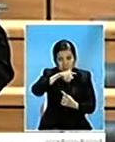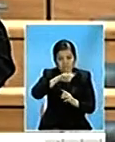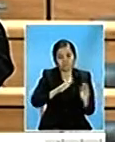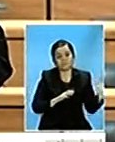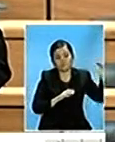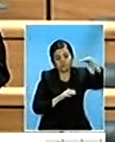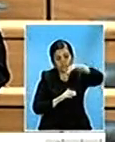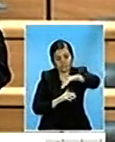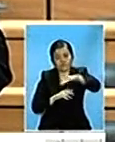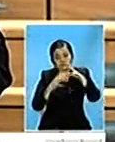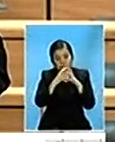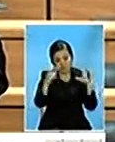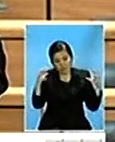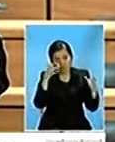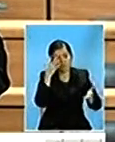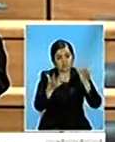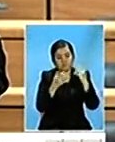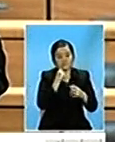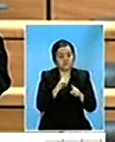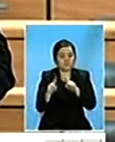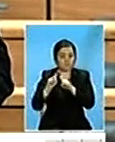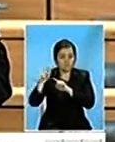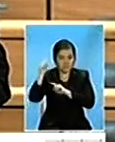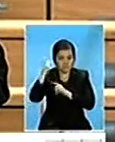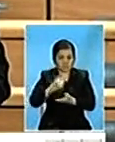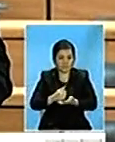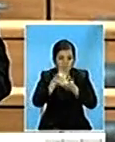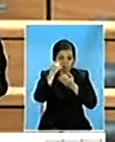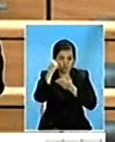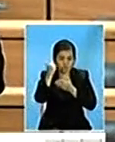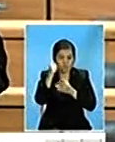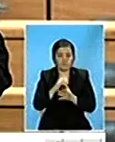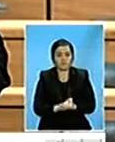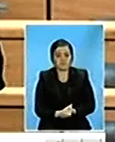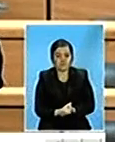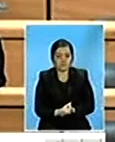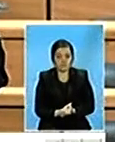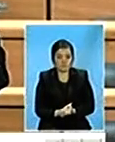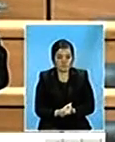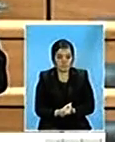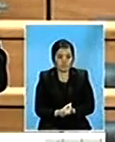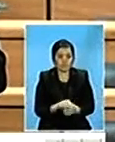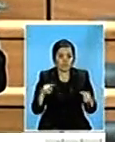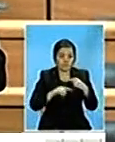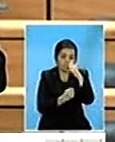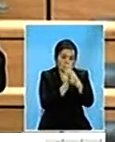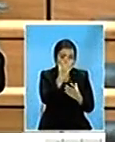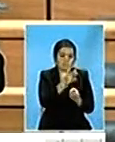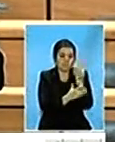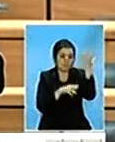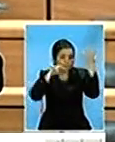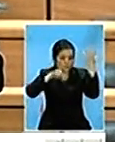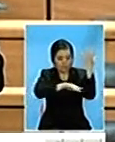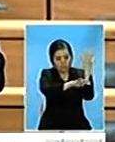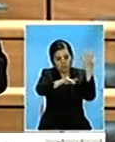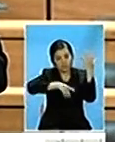านควรทำท่อให้น้ำสามารถระบายน้ำได้และก็ดึงน้ำเข้ามาอีกครั้งหนึ่งให้พลุเนี่ยมีระบบนิเวศเช่น